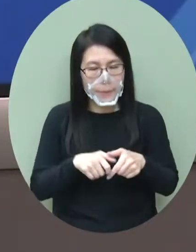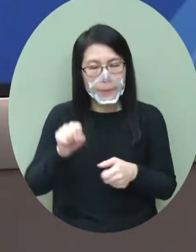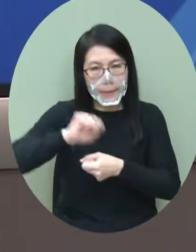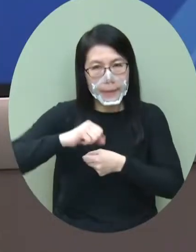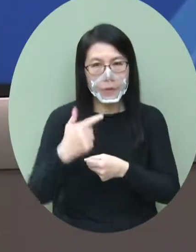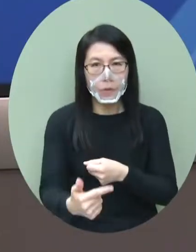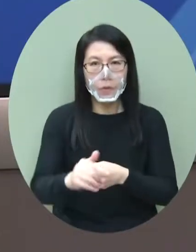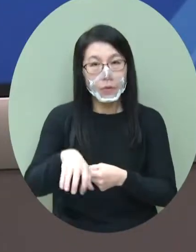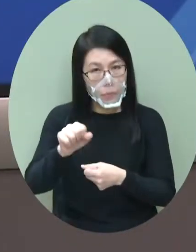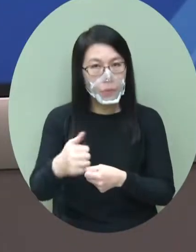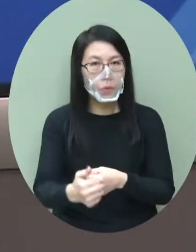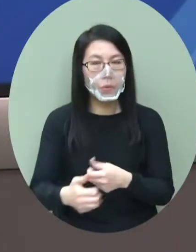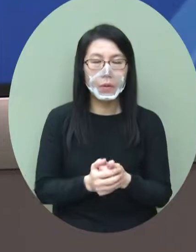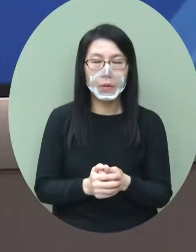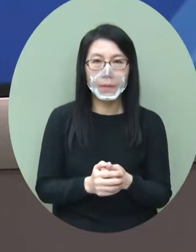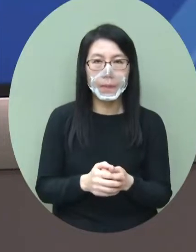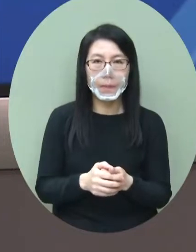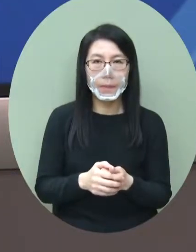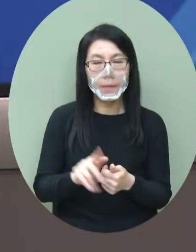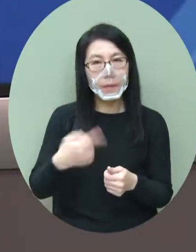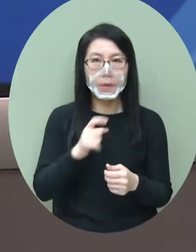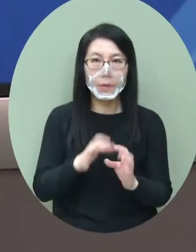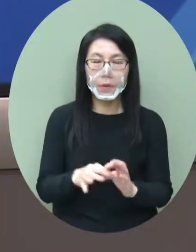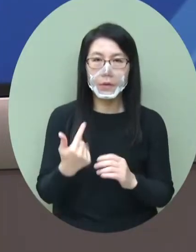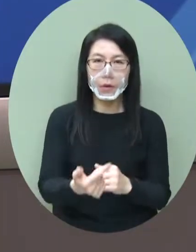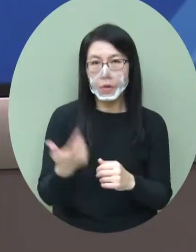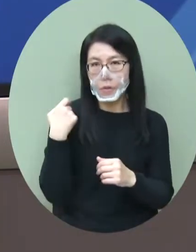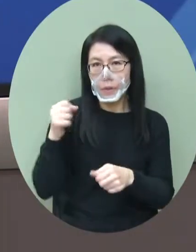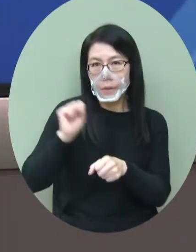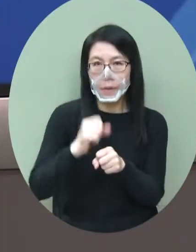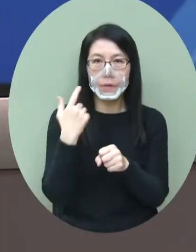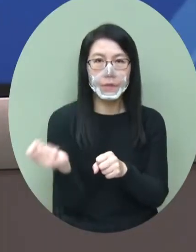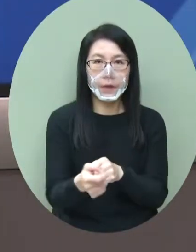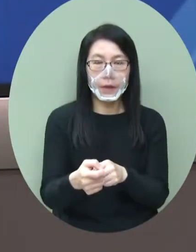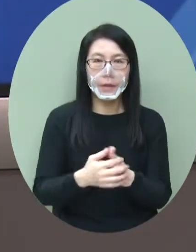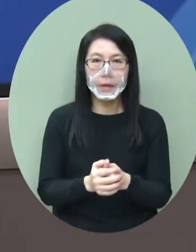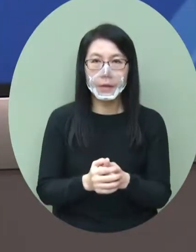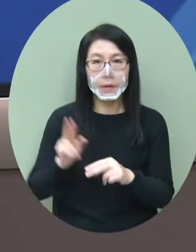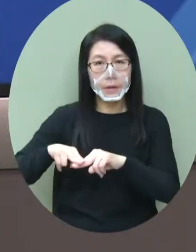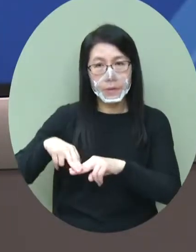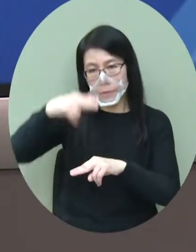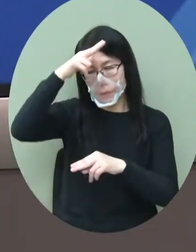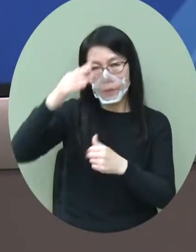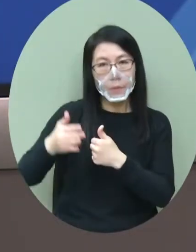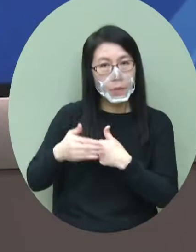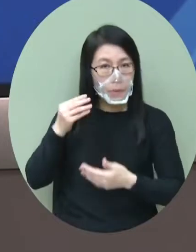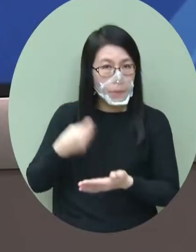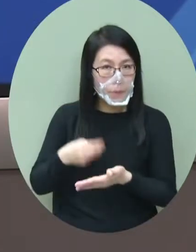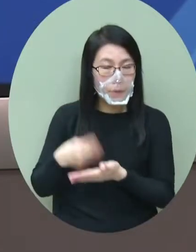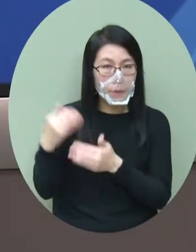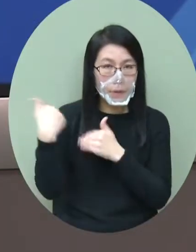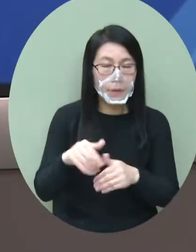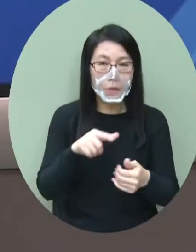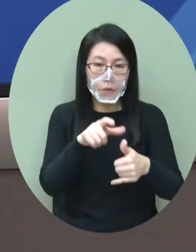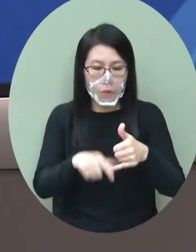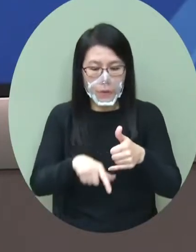包的时候更加有信心。另外一个最近增加的很快，通过中央采购的